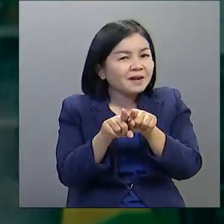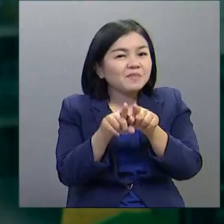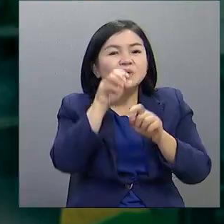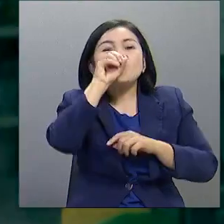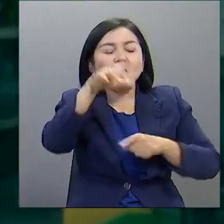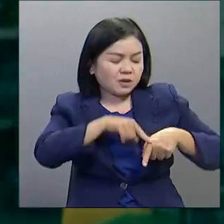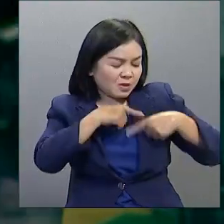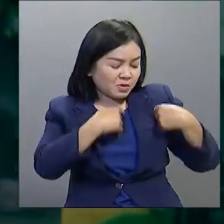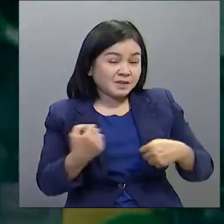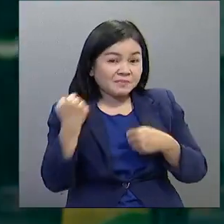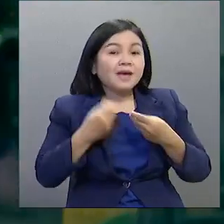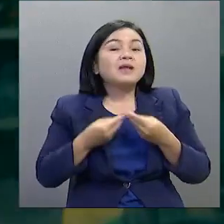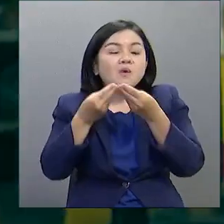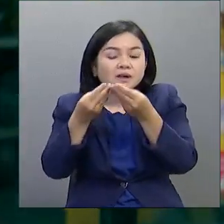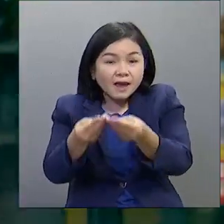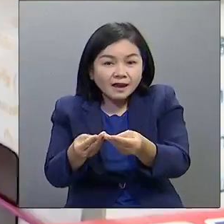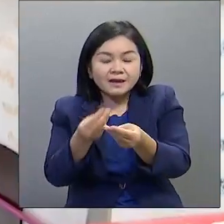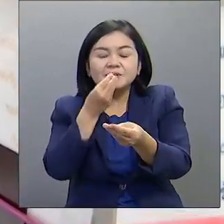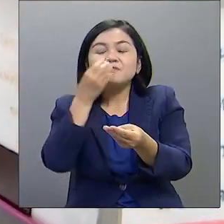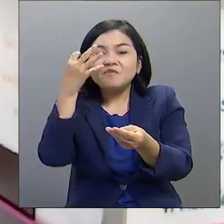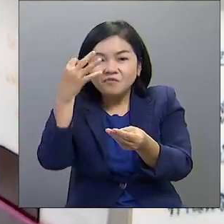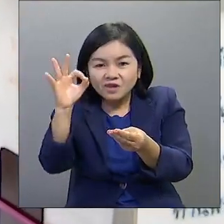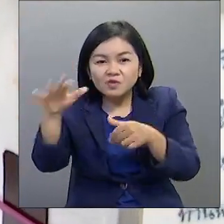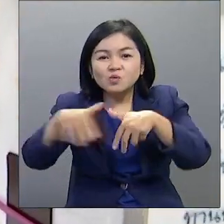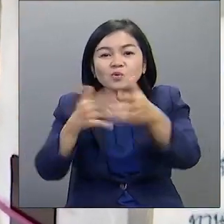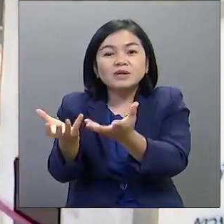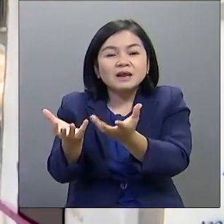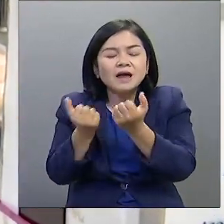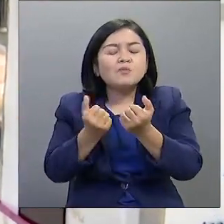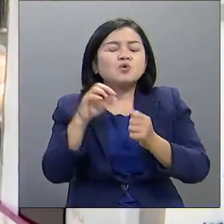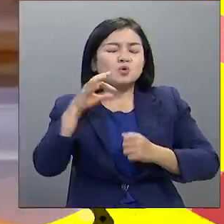ำลังใจ ให้เขาได้มีกำลังใจ ใช่ครับผม